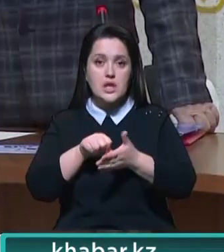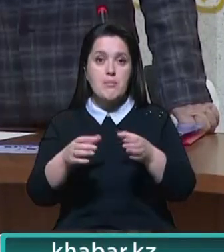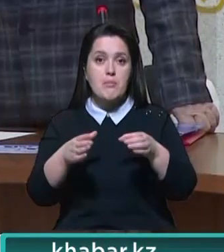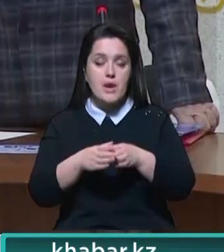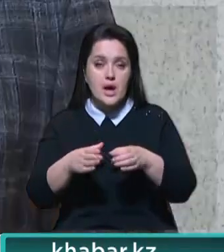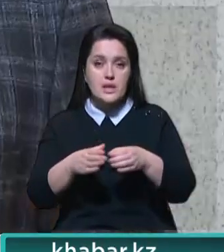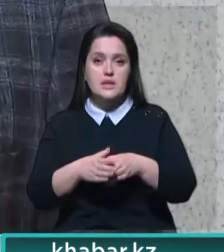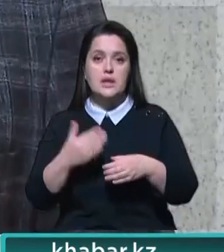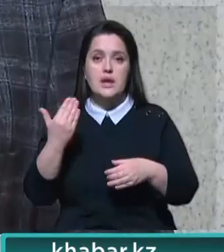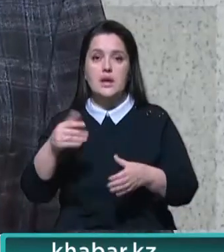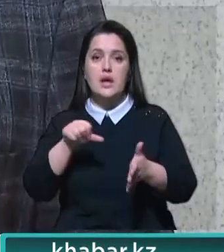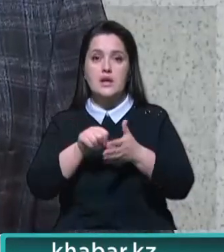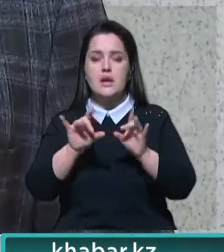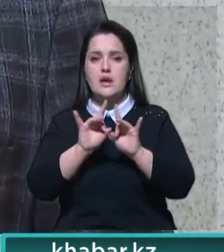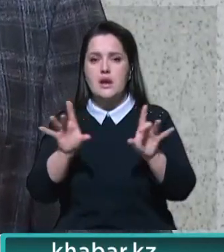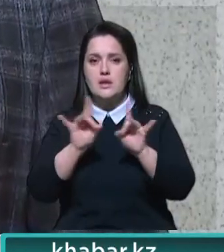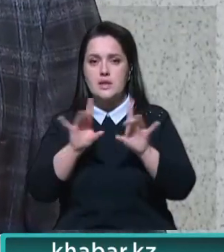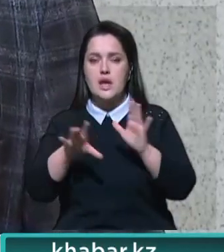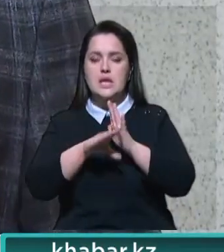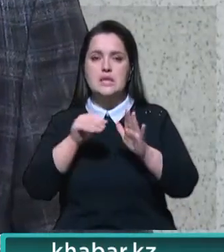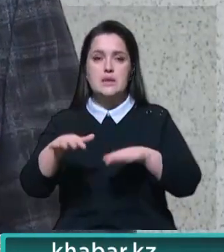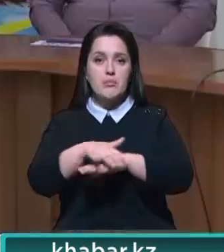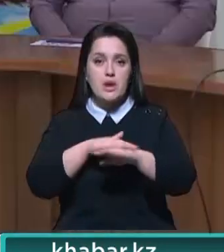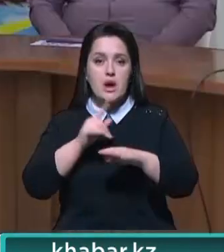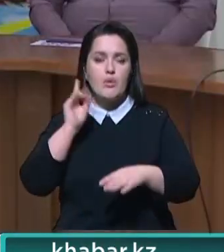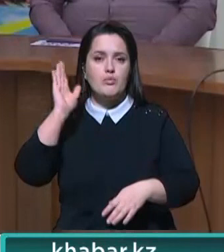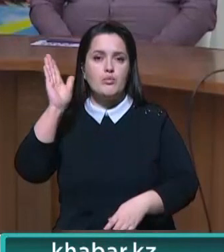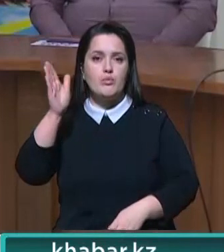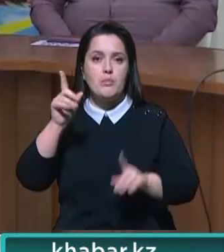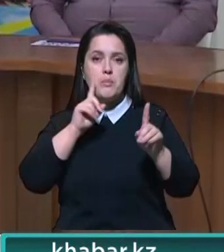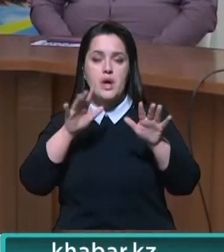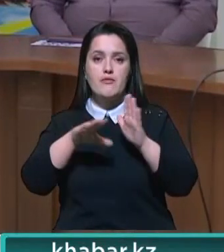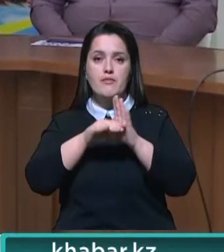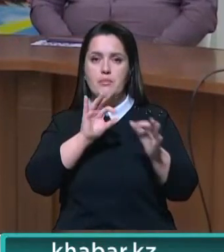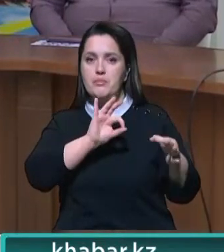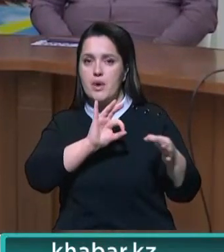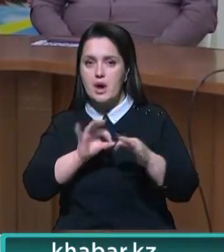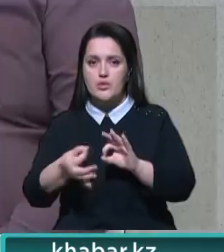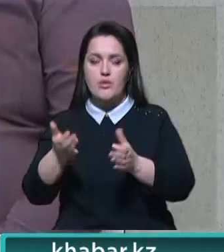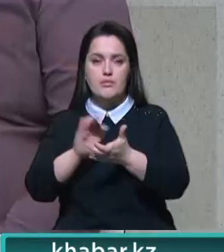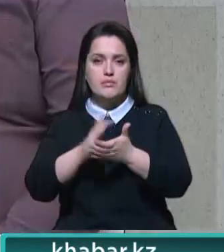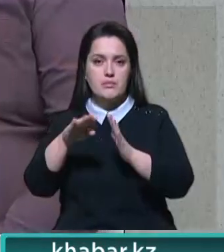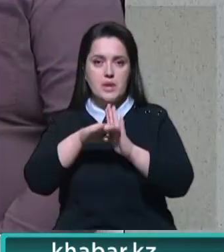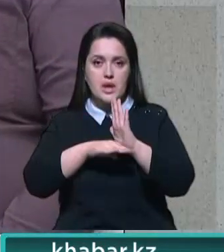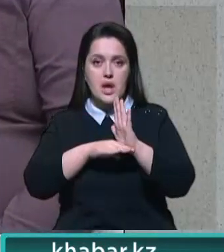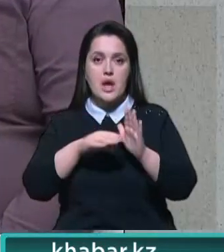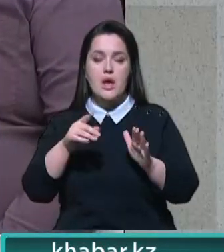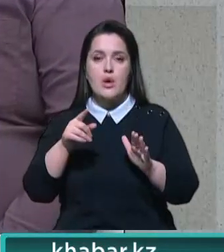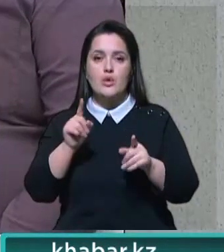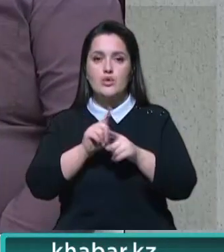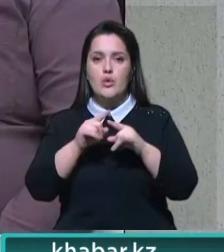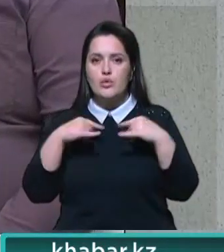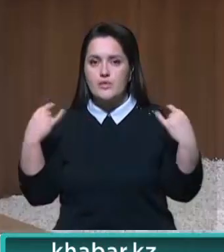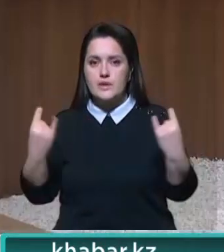члены партии. Кандидаты рассказали избирателям о предстоящих парламентских выборах и подробно ознакомили их с программой партии.